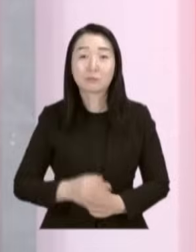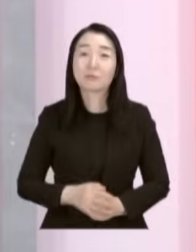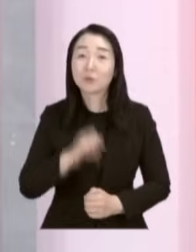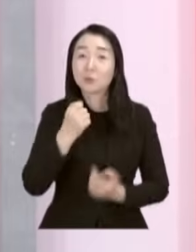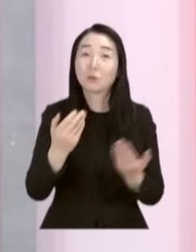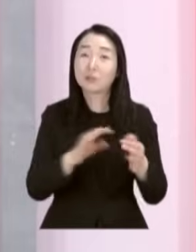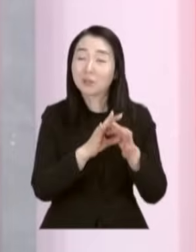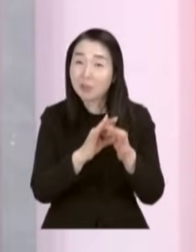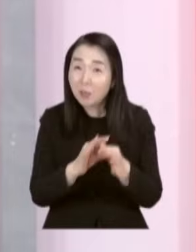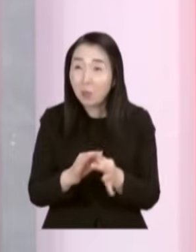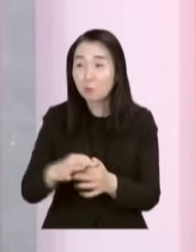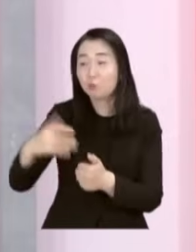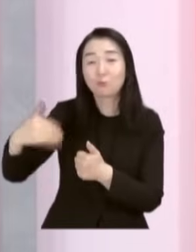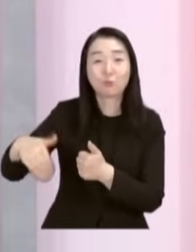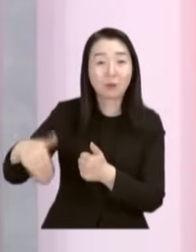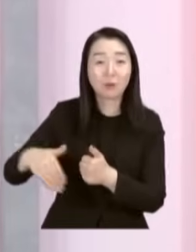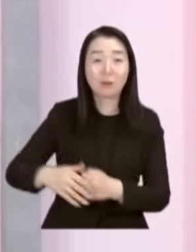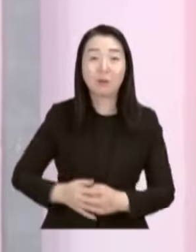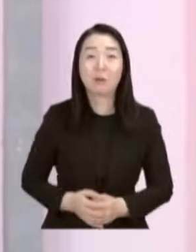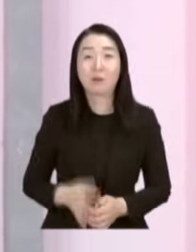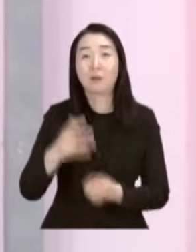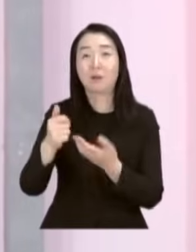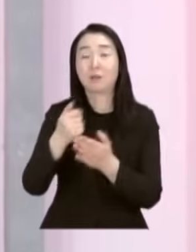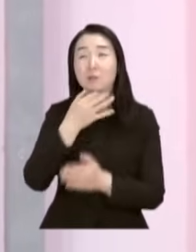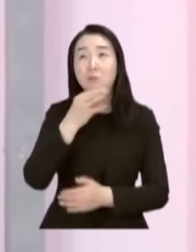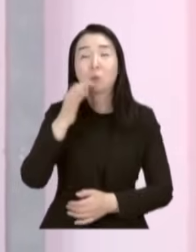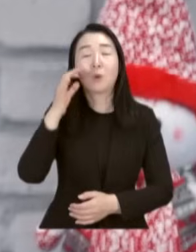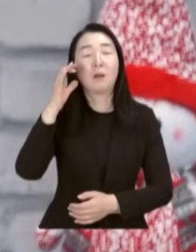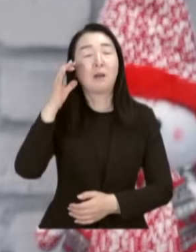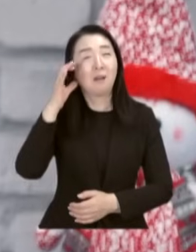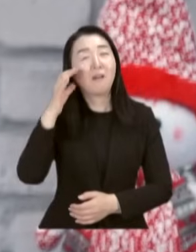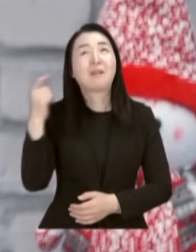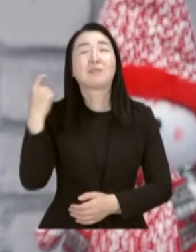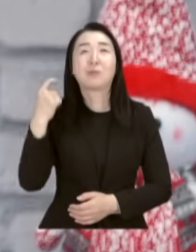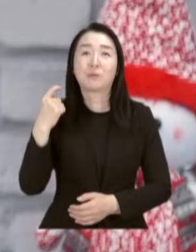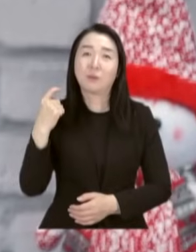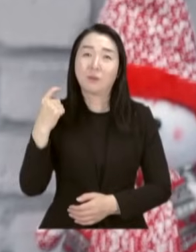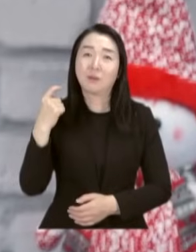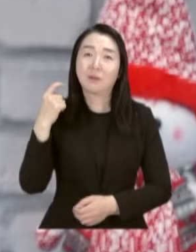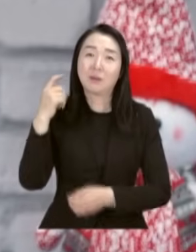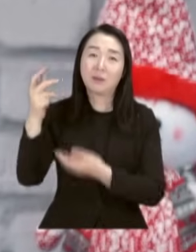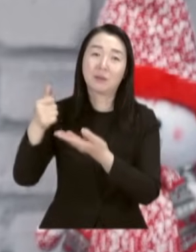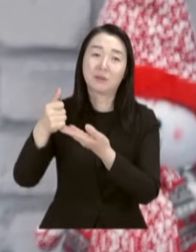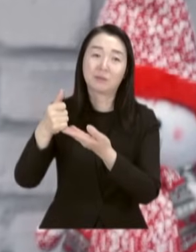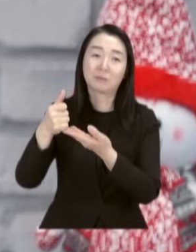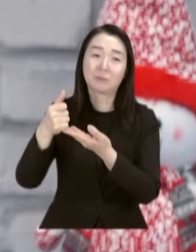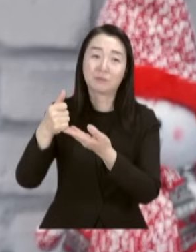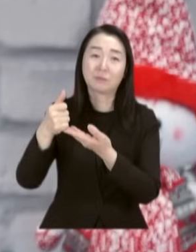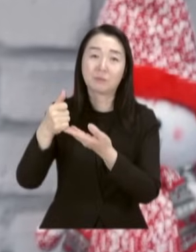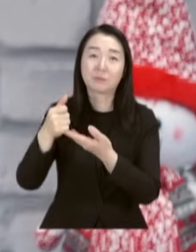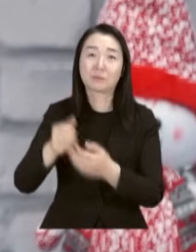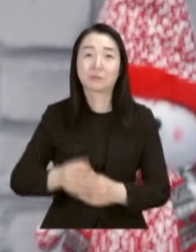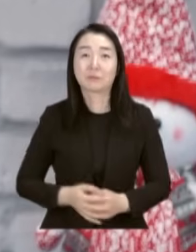좋은 일 계속 하셔야죠. 하나님 음성으로 들립니다. 네. 아 하나님이